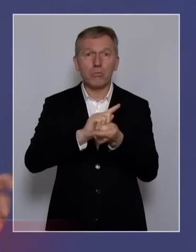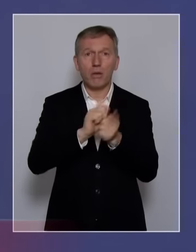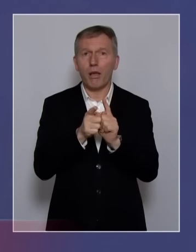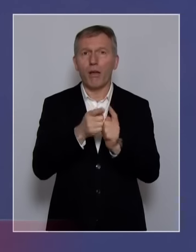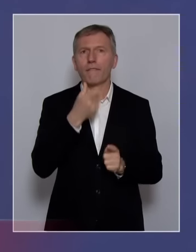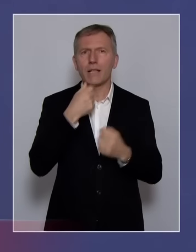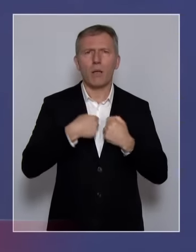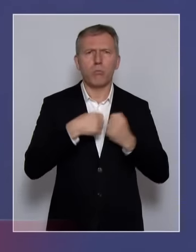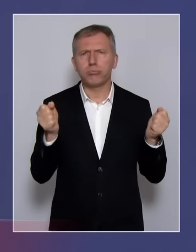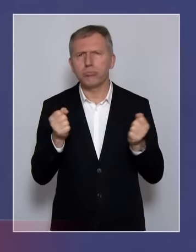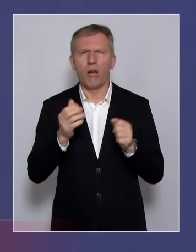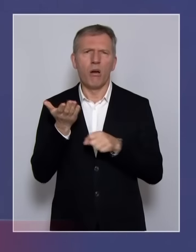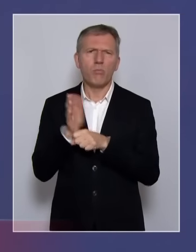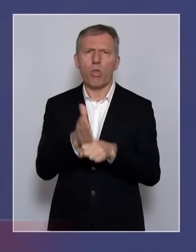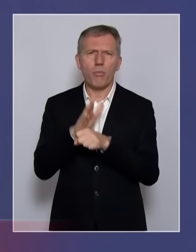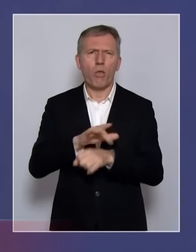désinhibition de la haine